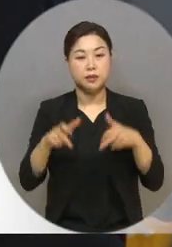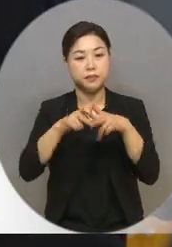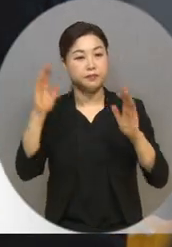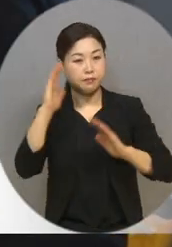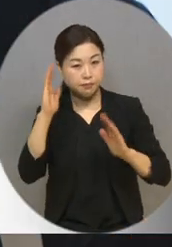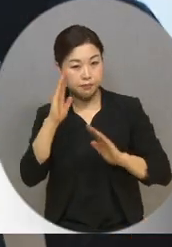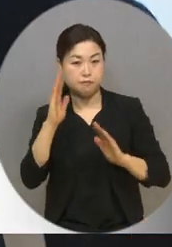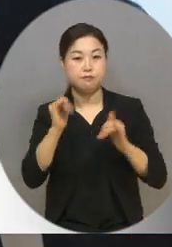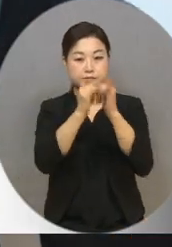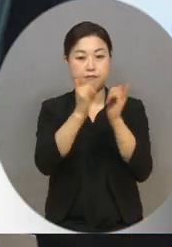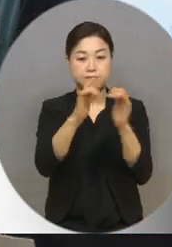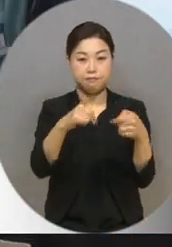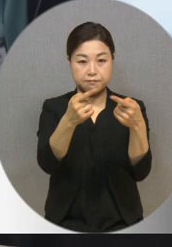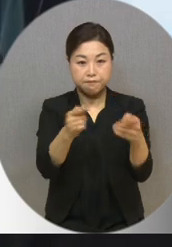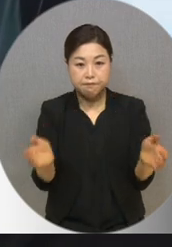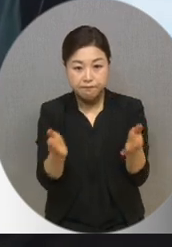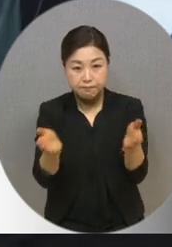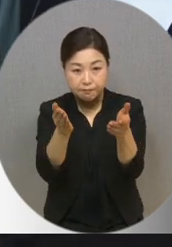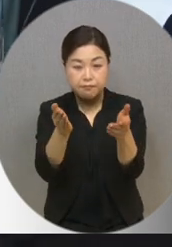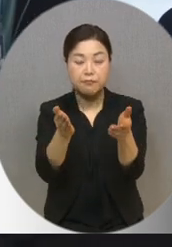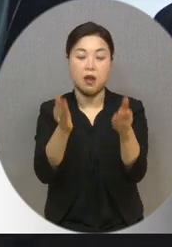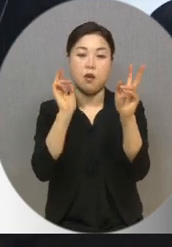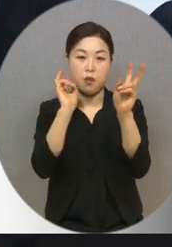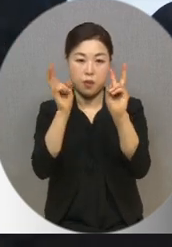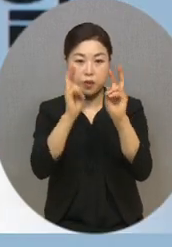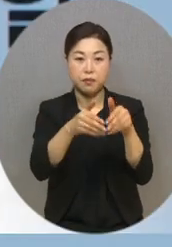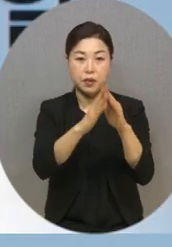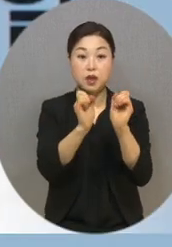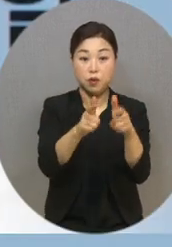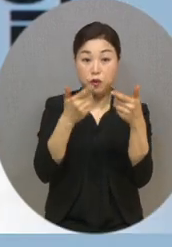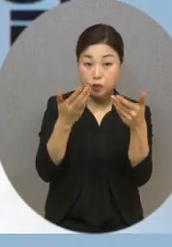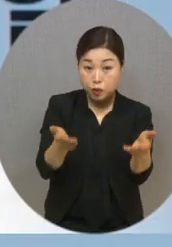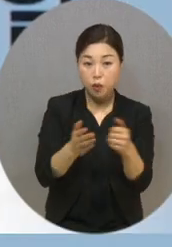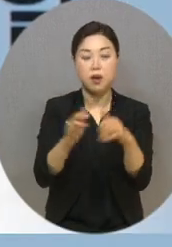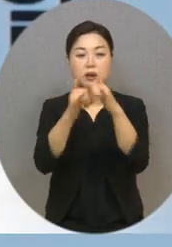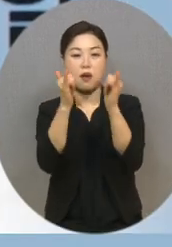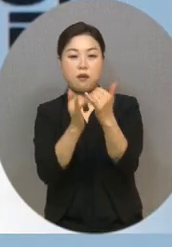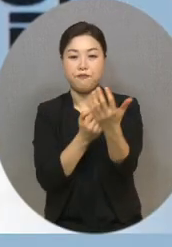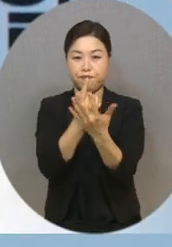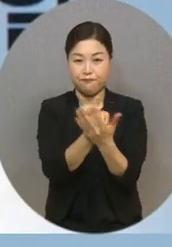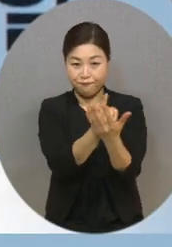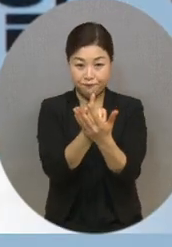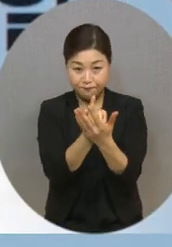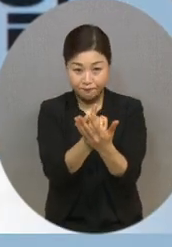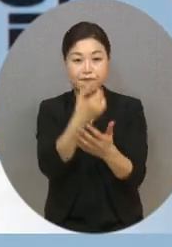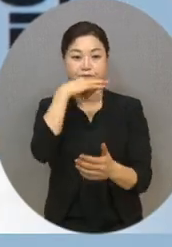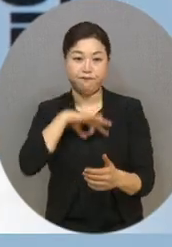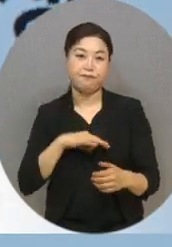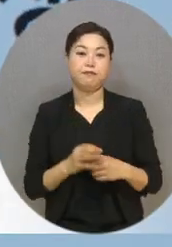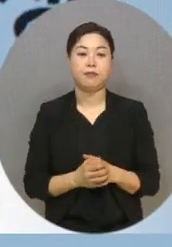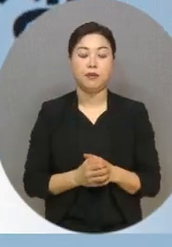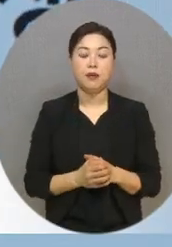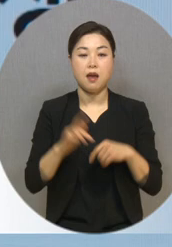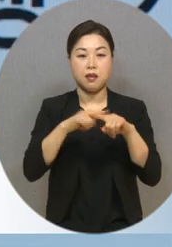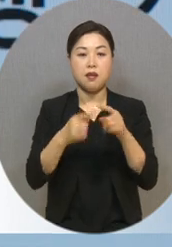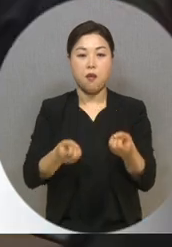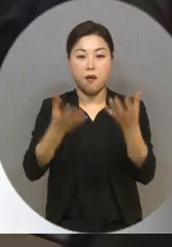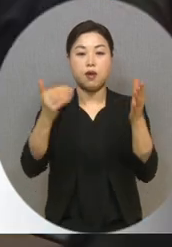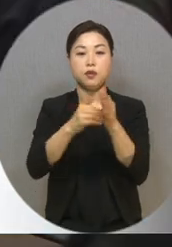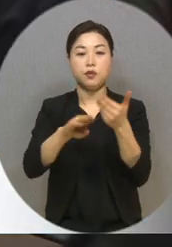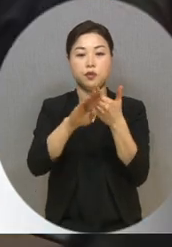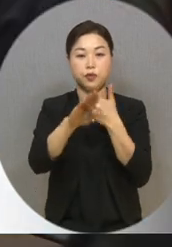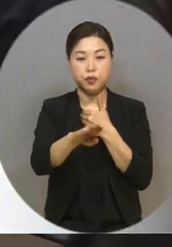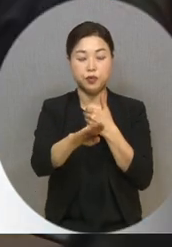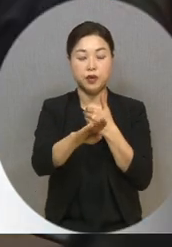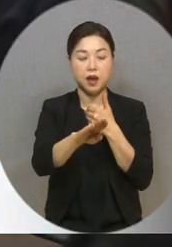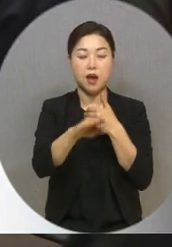참여를 촉진시키고 창업의 기회를 제공해 사회적 포용성을 높였습니다. 한편 대회 종료 후